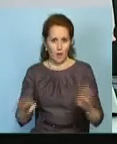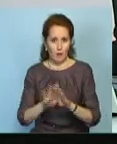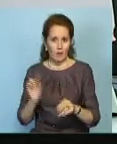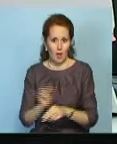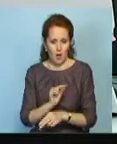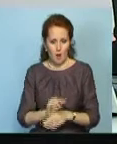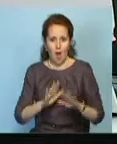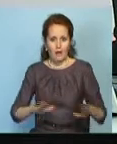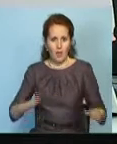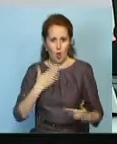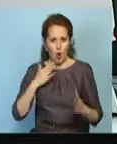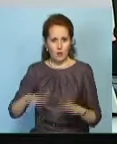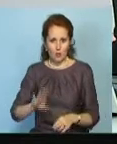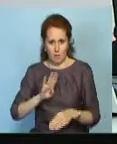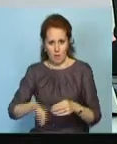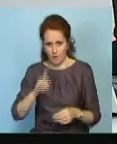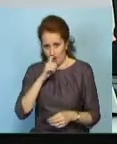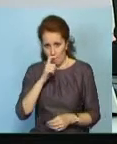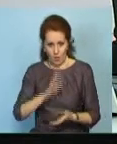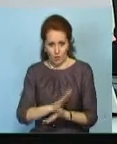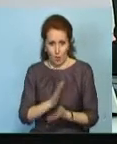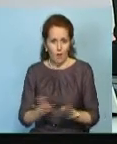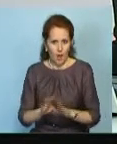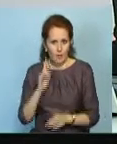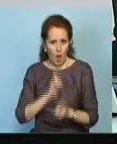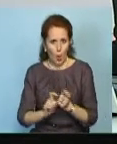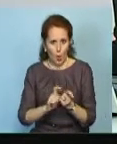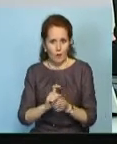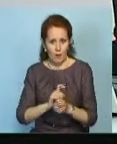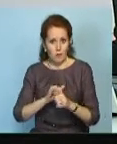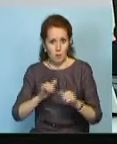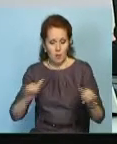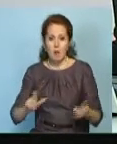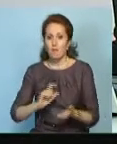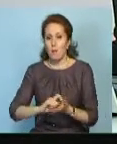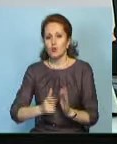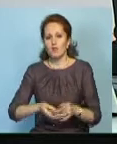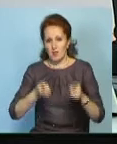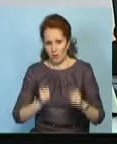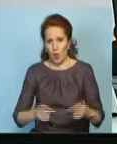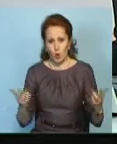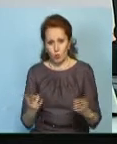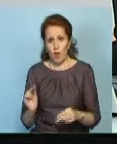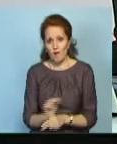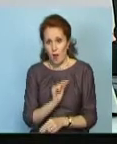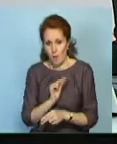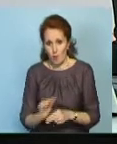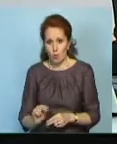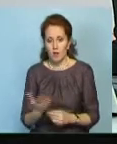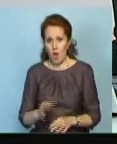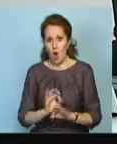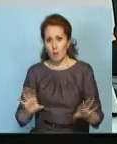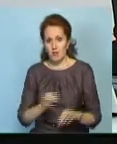творога. Такие слухи уже давно распространяются среди родителей. Помещение действительно нуждается в капитальном ремонте, подтвердили сегодня в